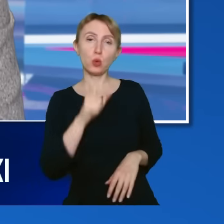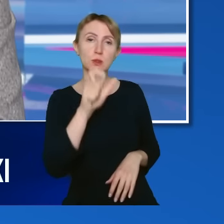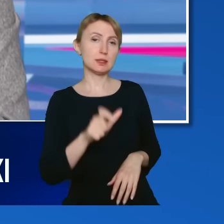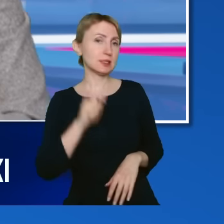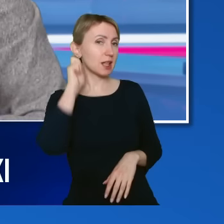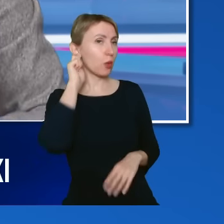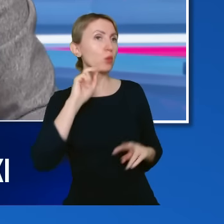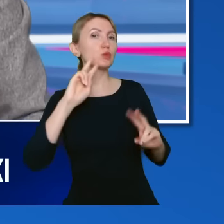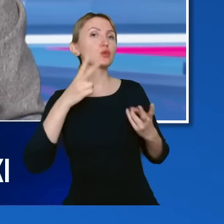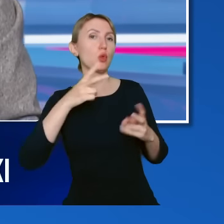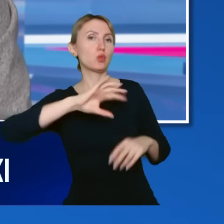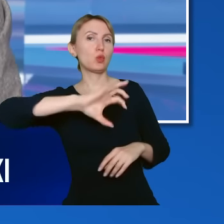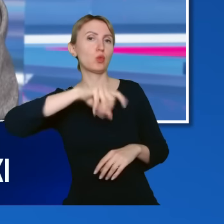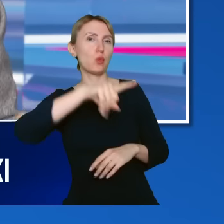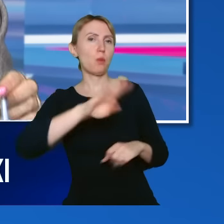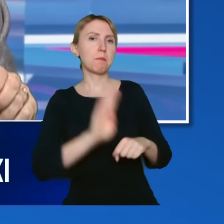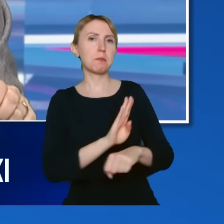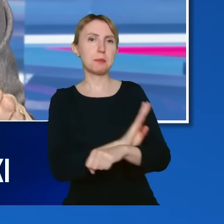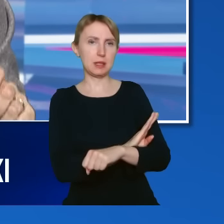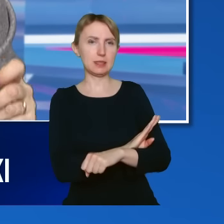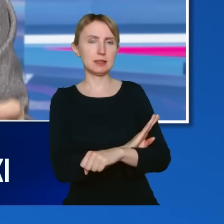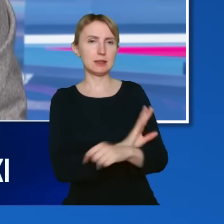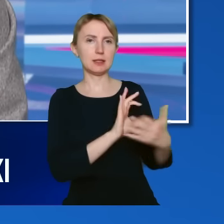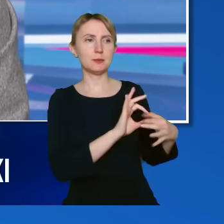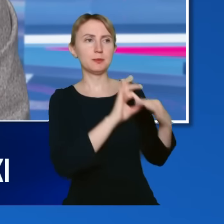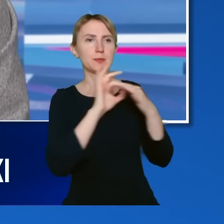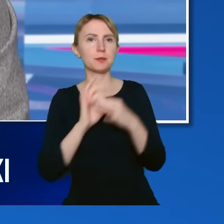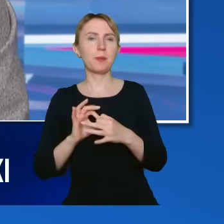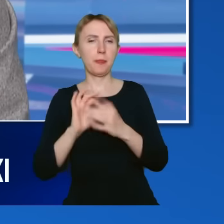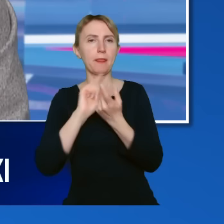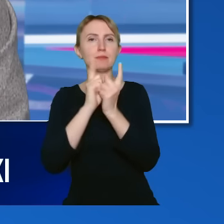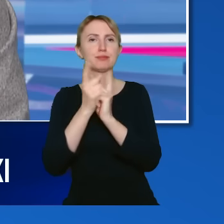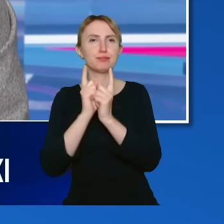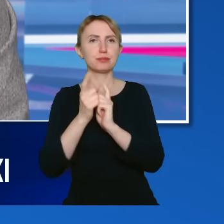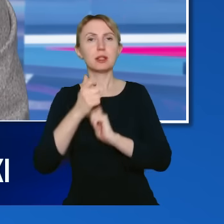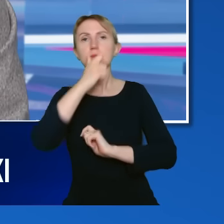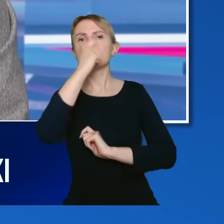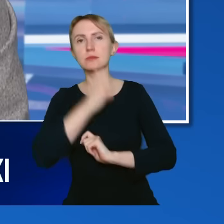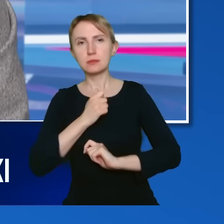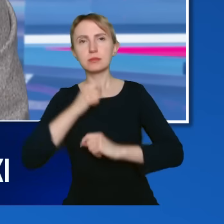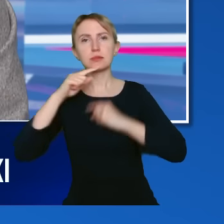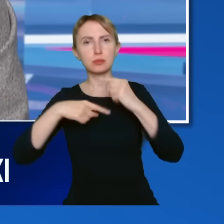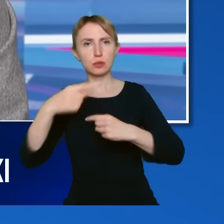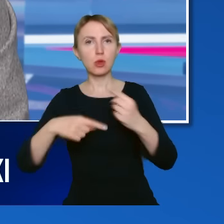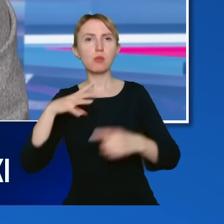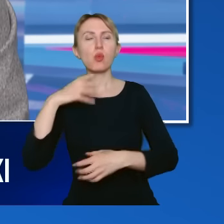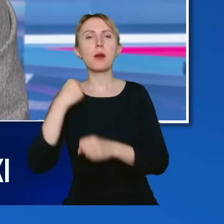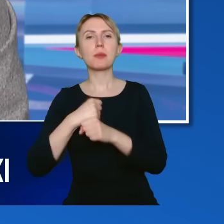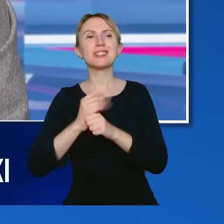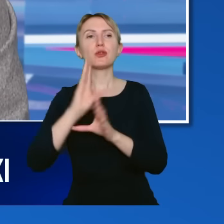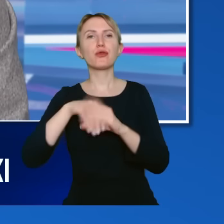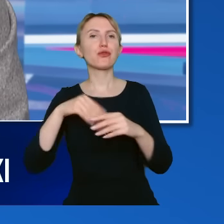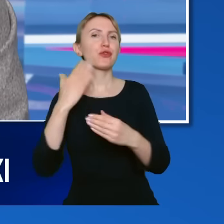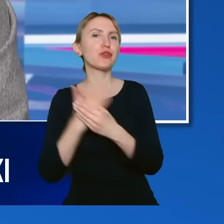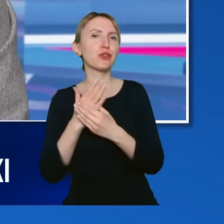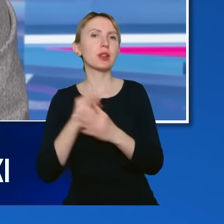się ze środowiska biznesu dotyczącego przetwarzania odpadów, pracowała w tej firmie, teraz zatrudniony jest tam jej